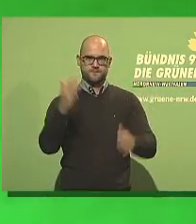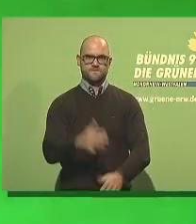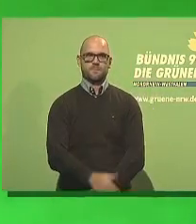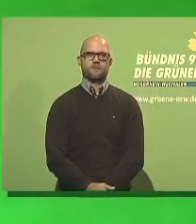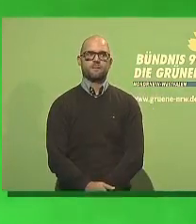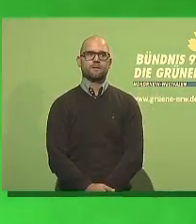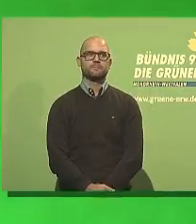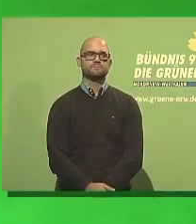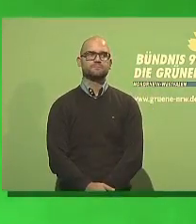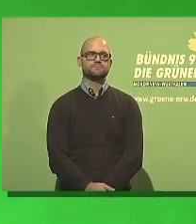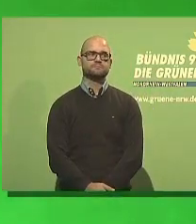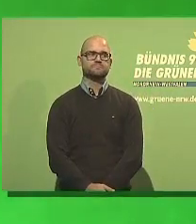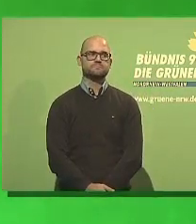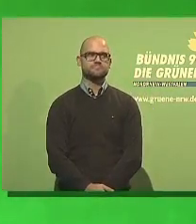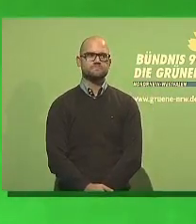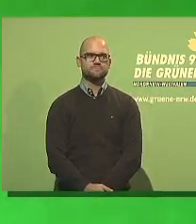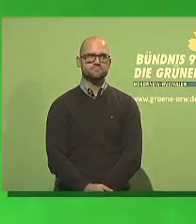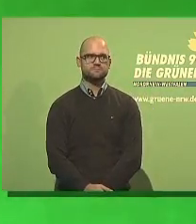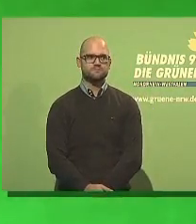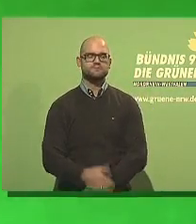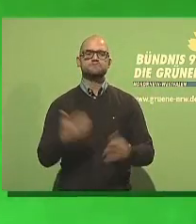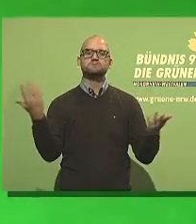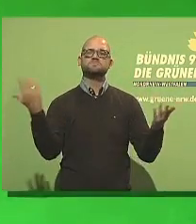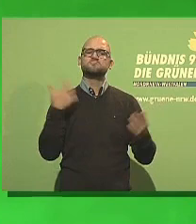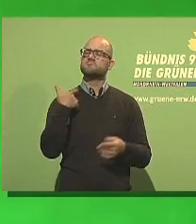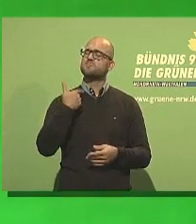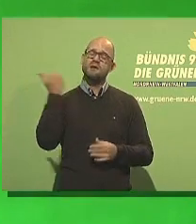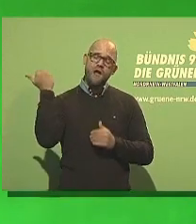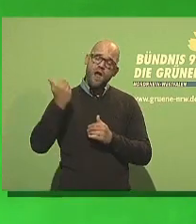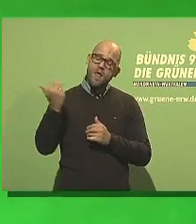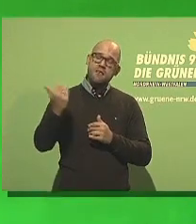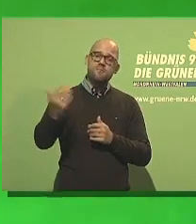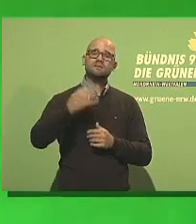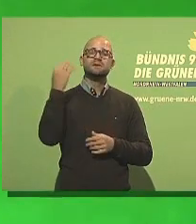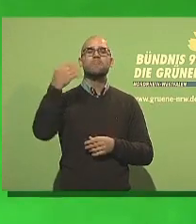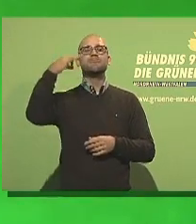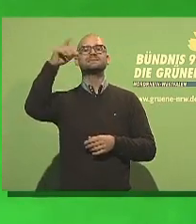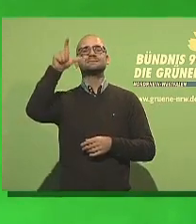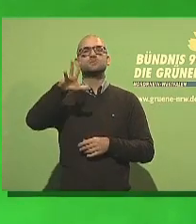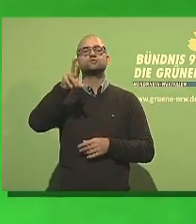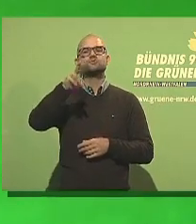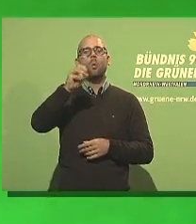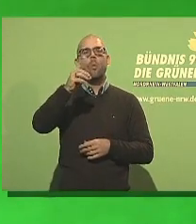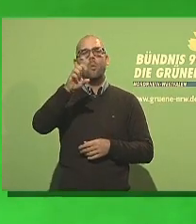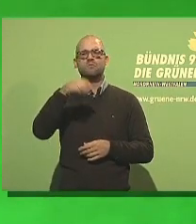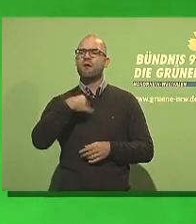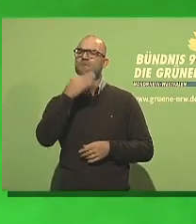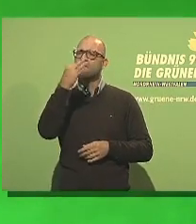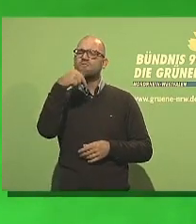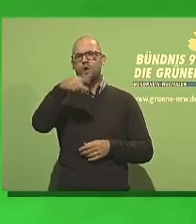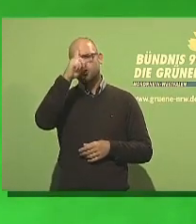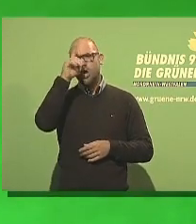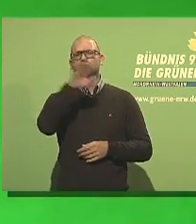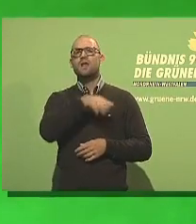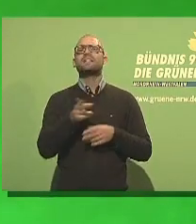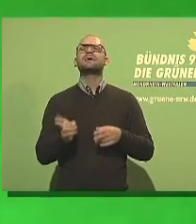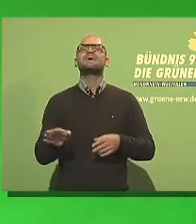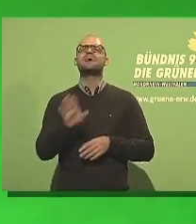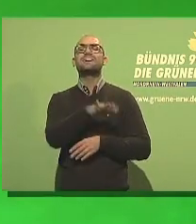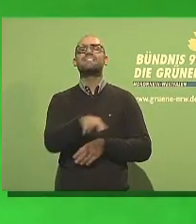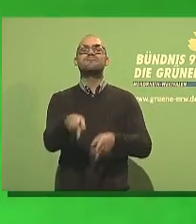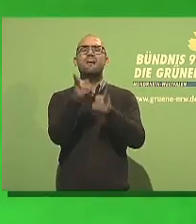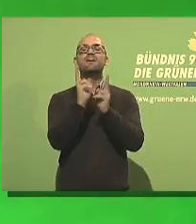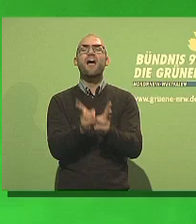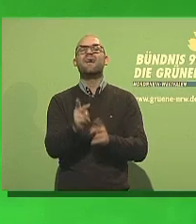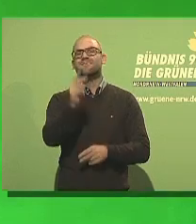Ich befrage Ministerin Schröder regelmäßig, wie es steht um die Kinderrechte in Deutschland. Und die Ministerin